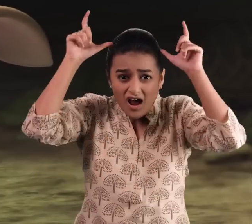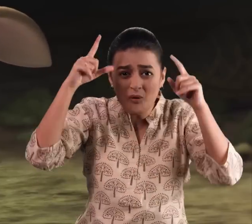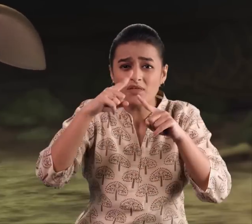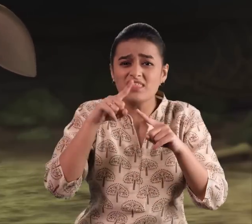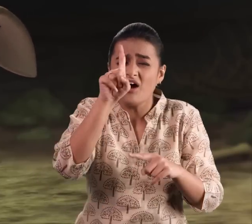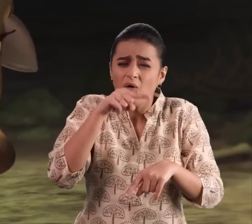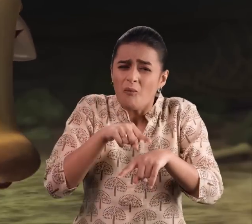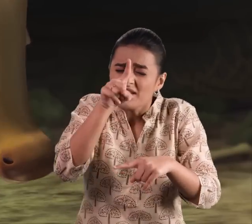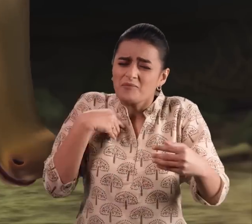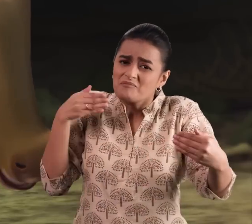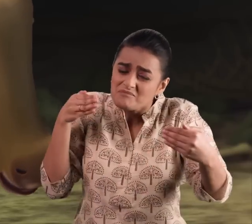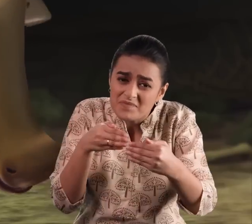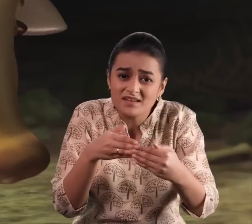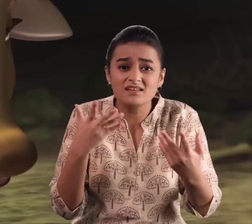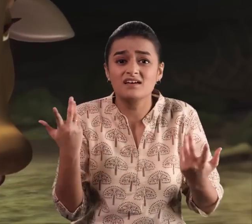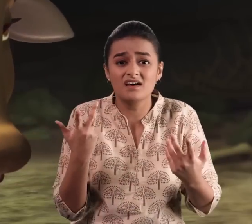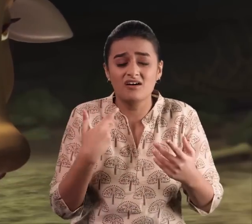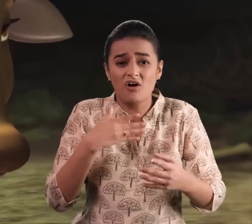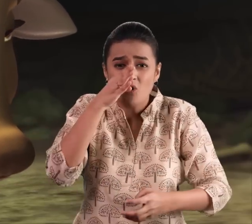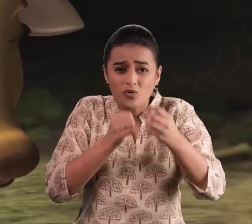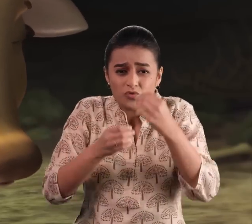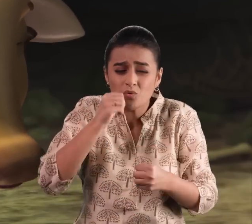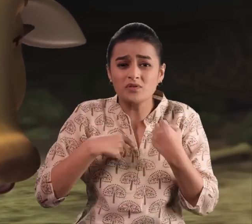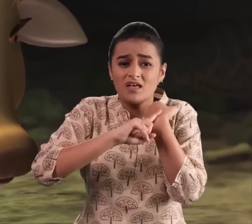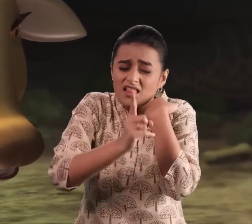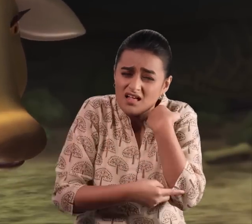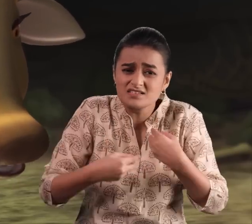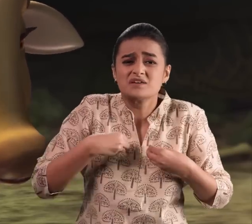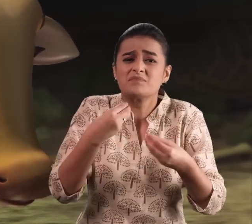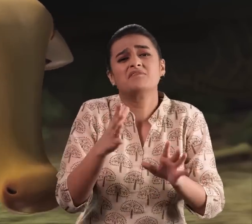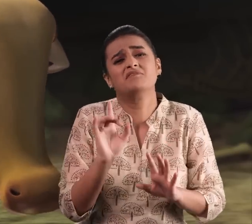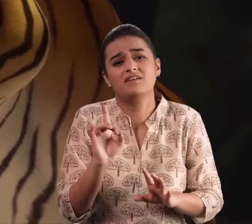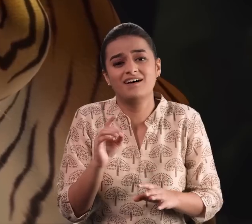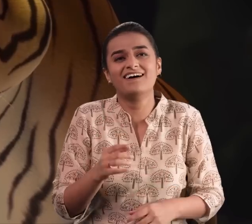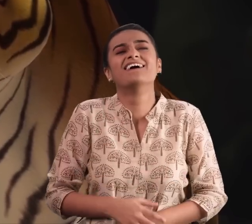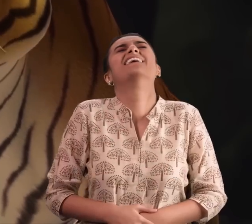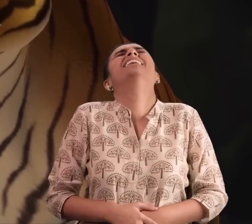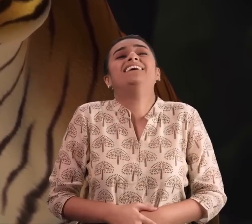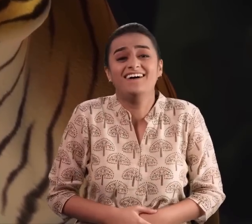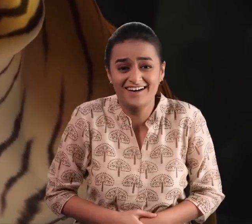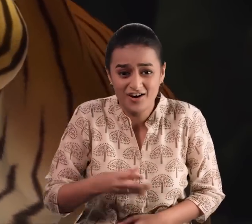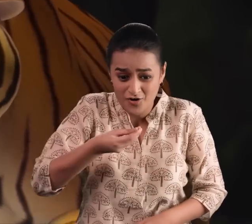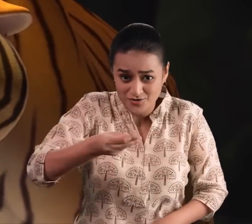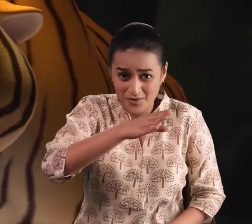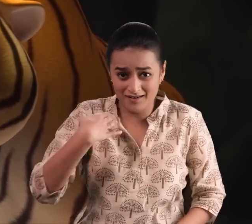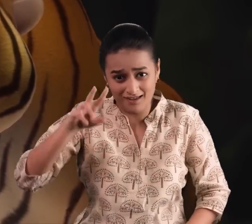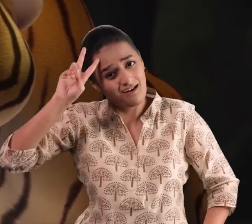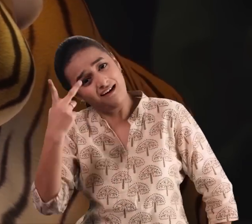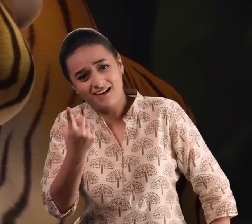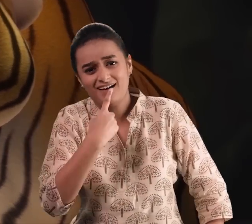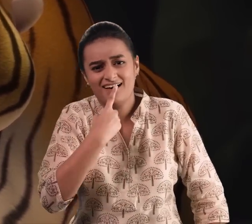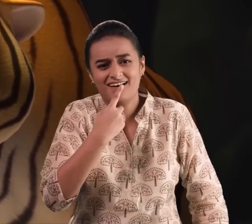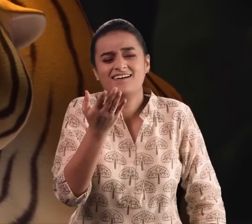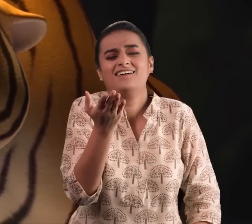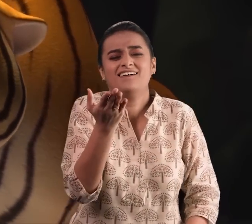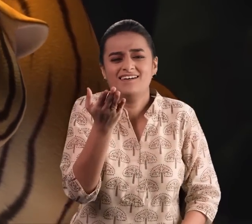बच्ची तारा से एक बार मिल सकूं और उसे अंतिम बार अपना दूध पिला सकूं। मृत्यु सर पर देखकर